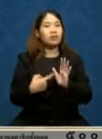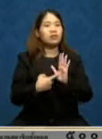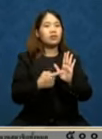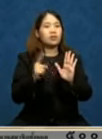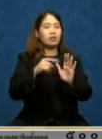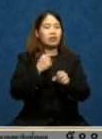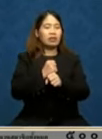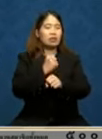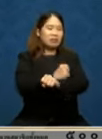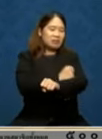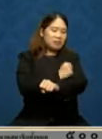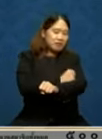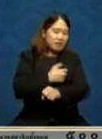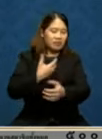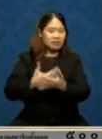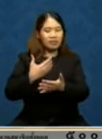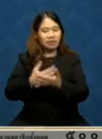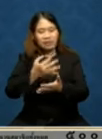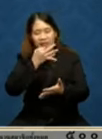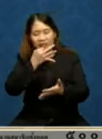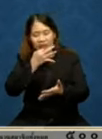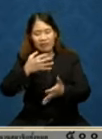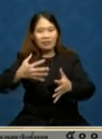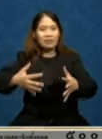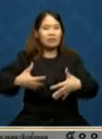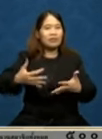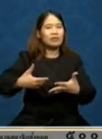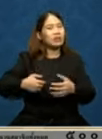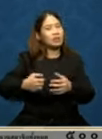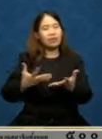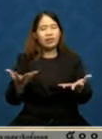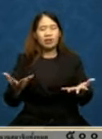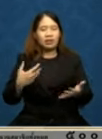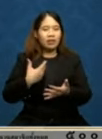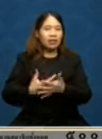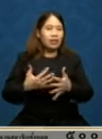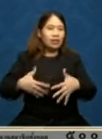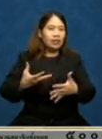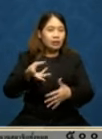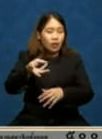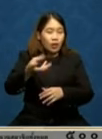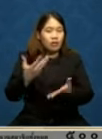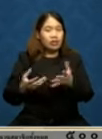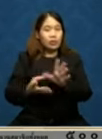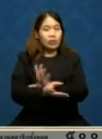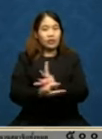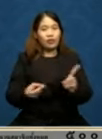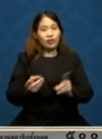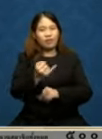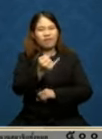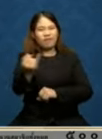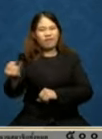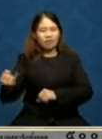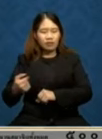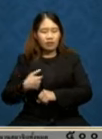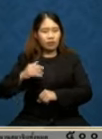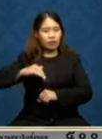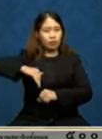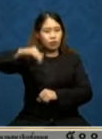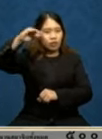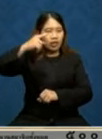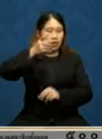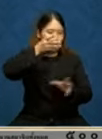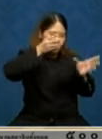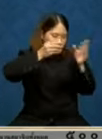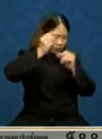ากินเลี้ยงปากท้องที่ปัจจุบันก็ยังฝืดเคืองและสังคมท็อกซิกต่างๆทำให้ผู้ใหญ่กลับไปที่บ้านก็เ